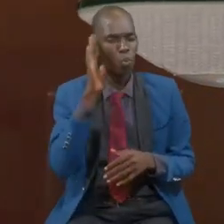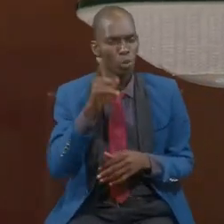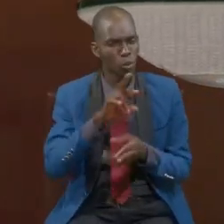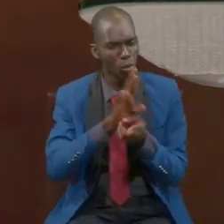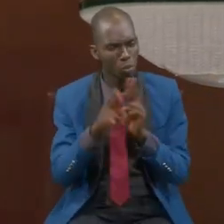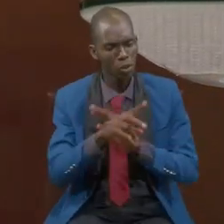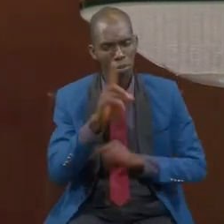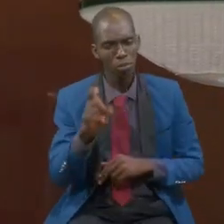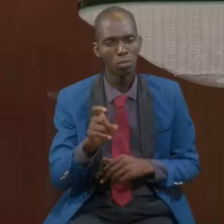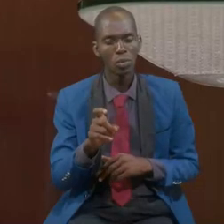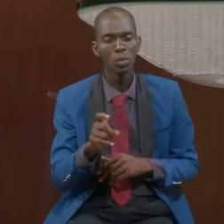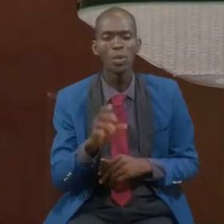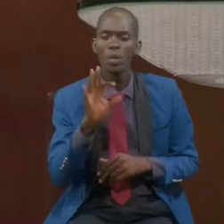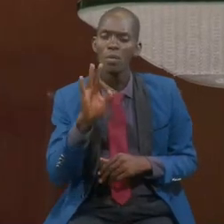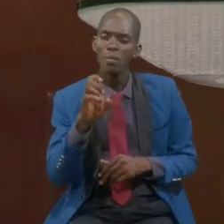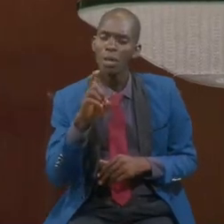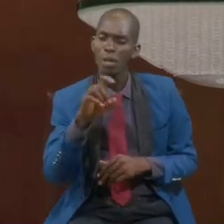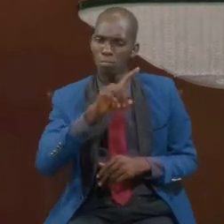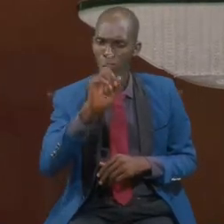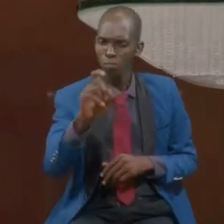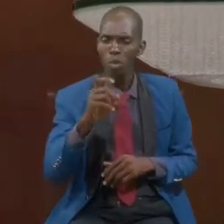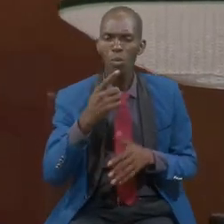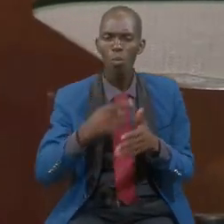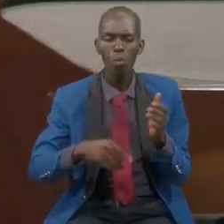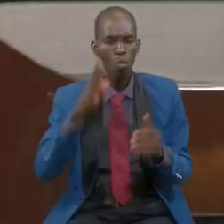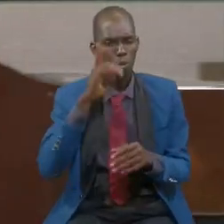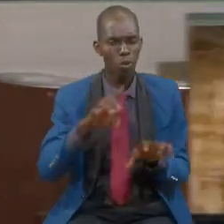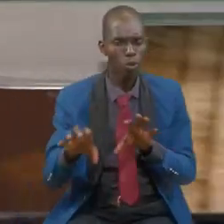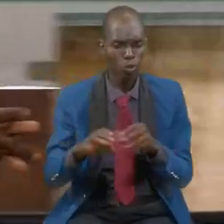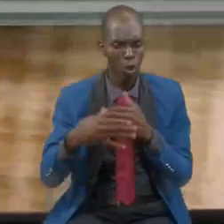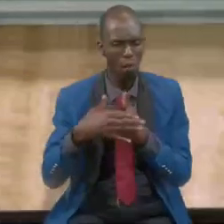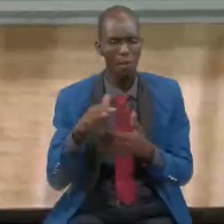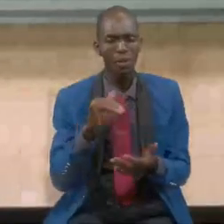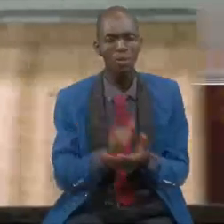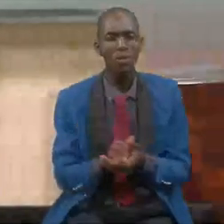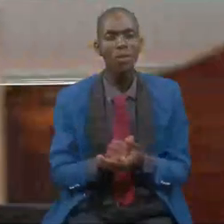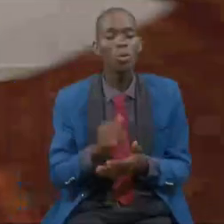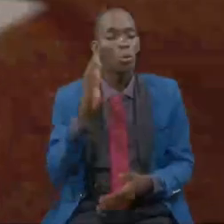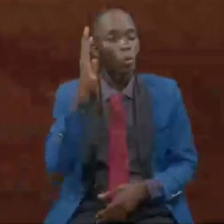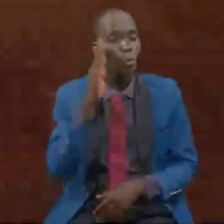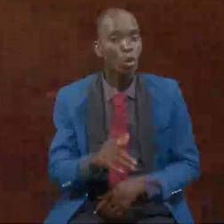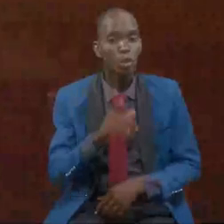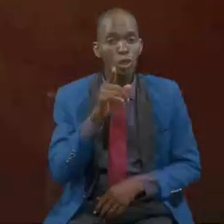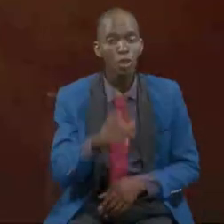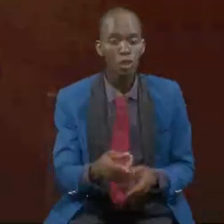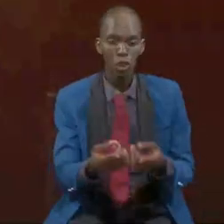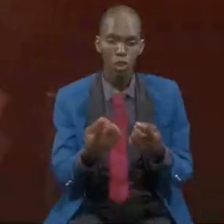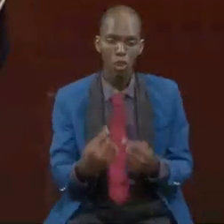repentir après cela? Félix, vas-tu faire la restitution après cela? Félix, que vas-tu faire?